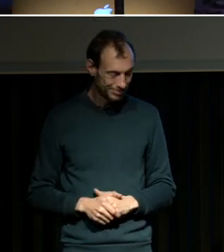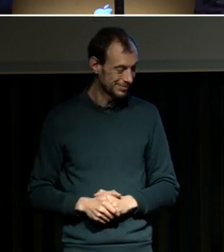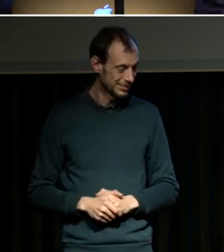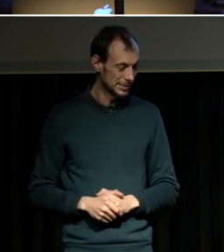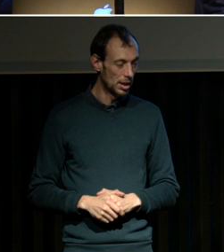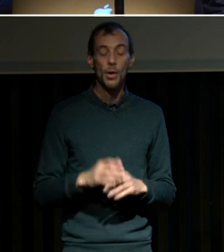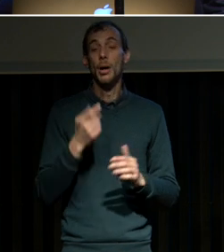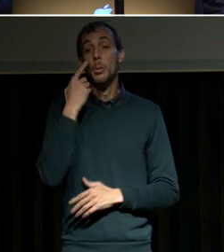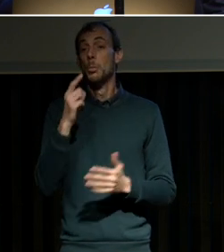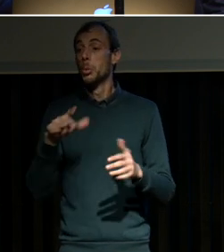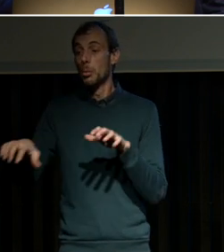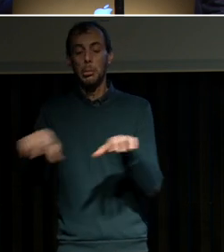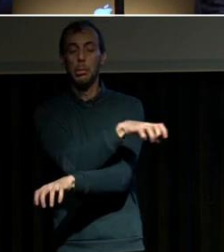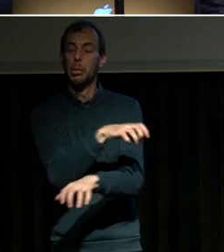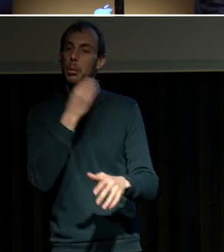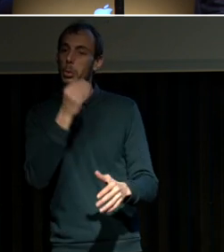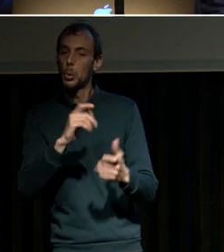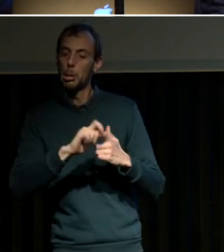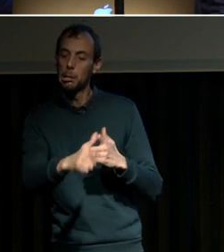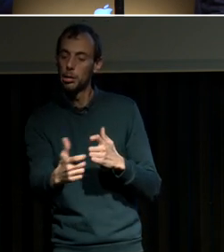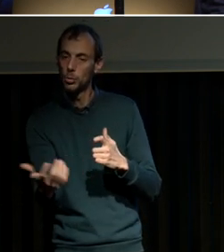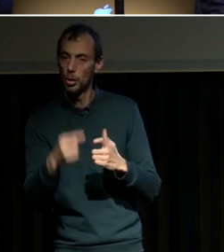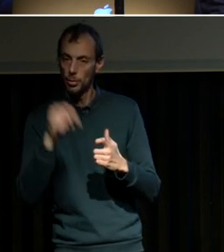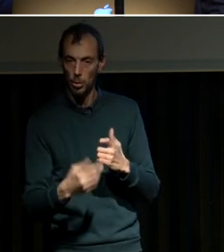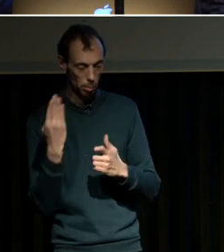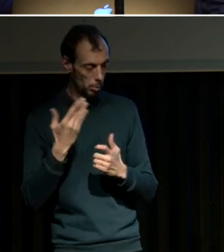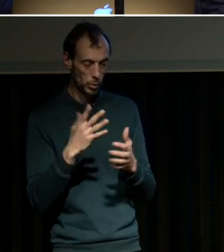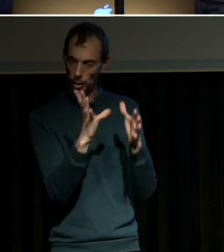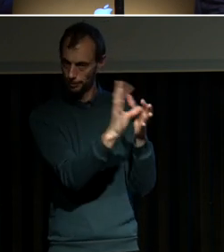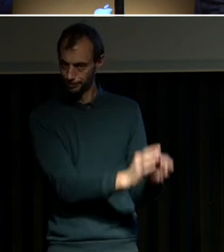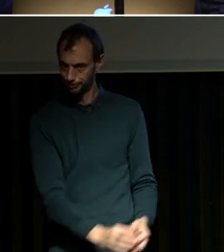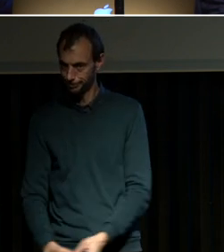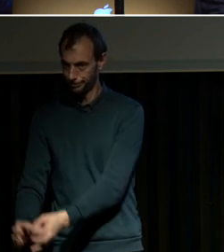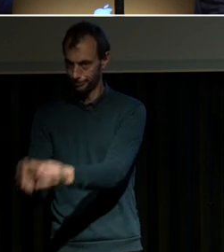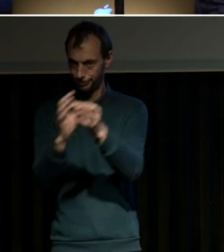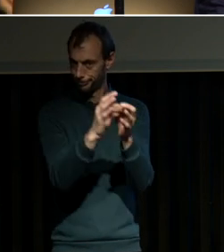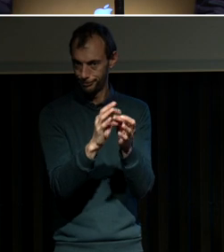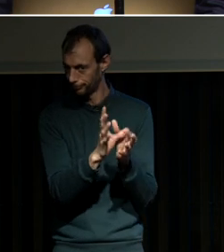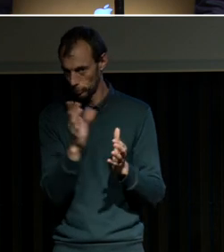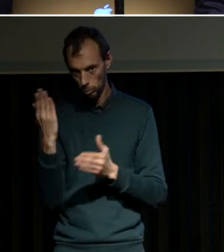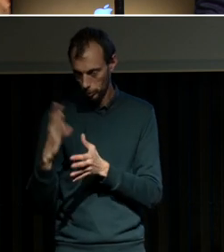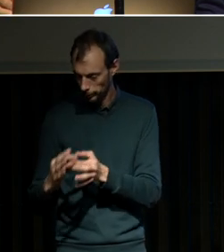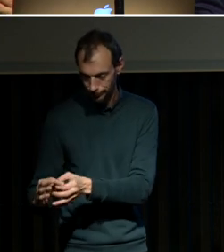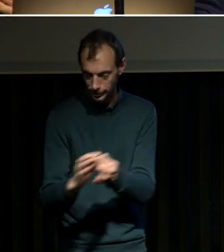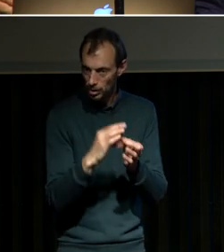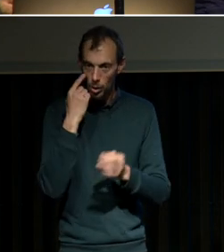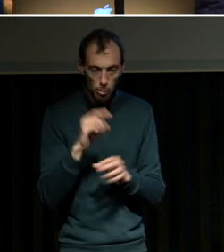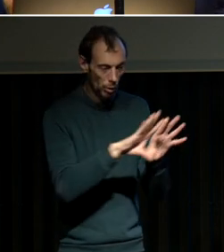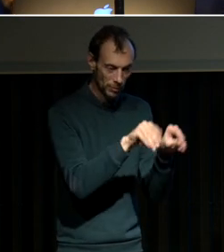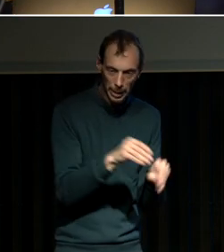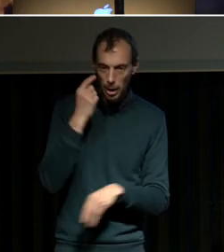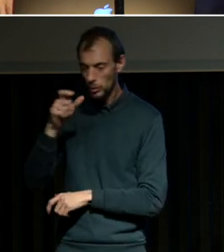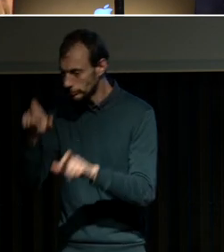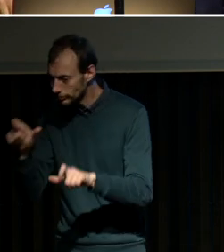chaîne qui permet que tout le monde travaille les uns avec les autres, toujours pour le bénéfice des proches et des donneurs. Je vous remercie de votre attention.